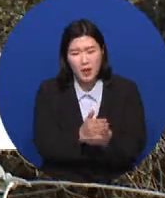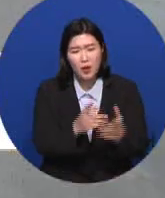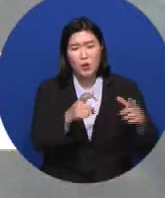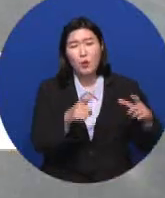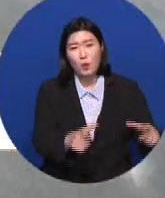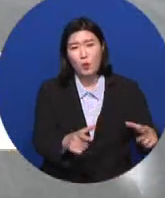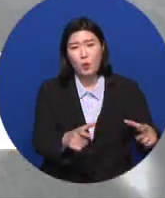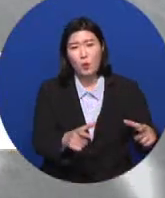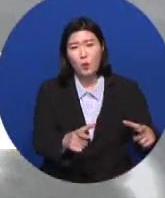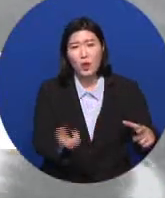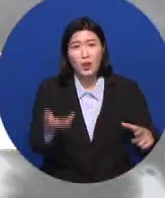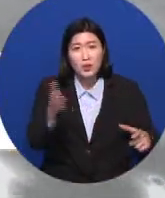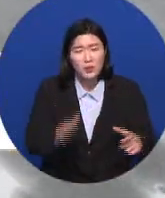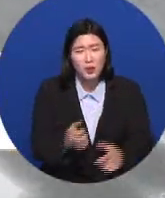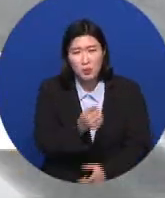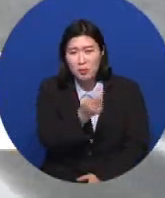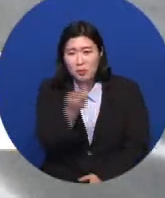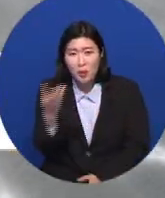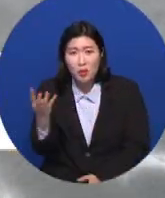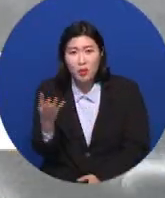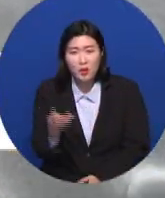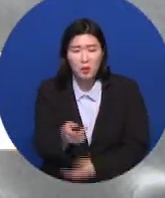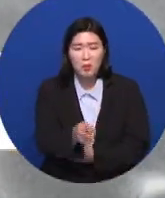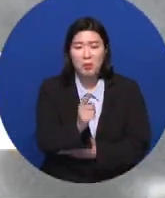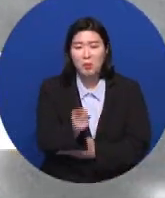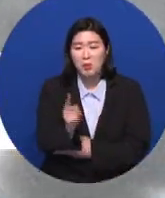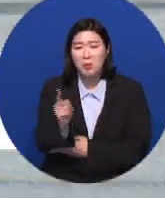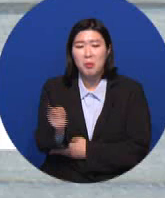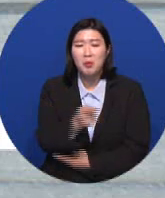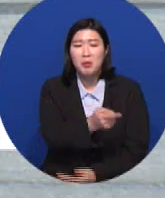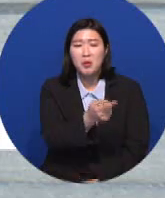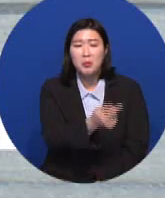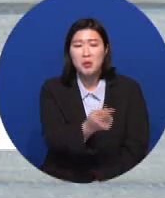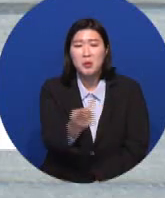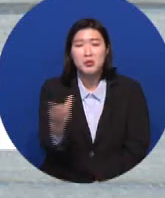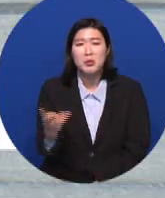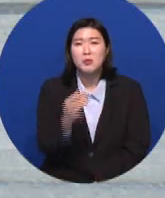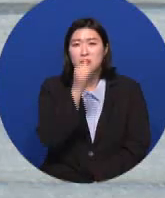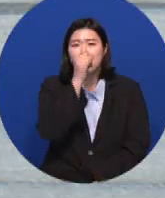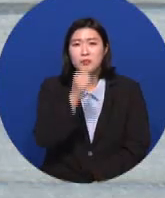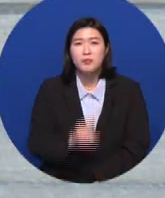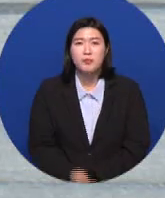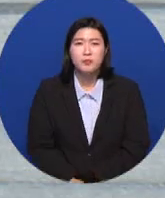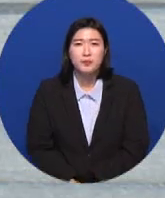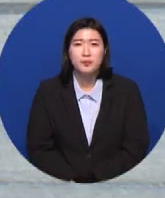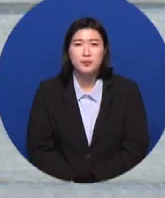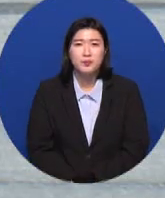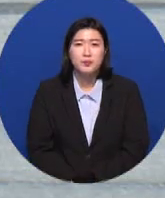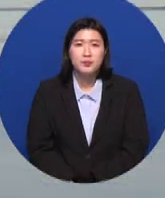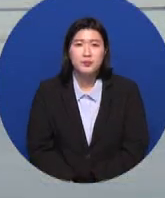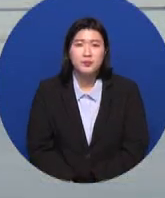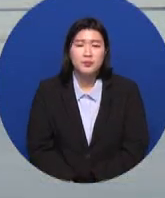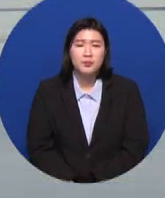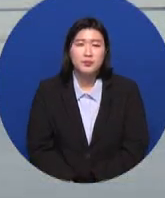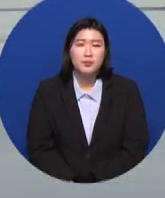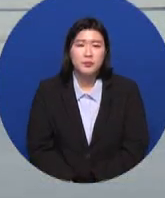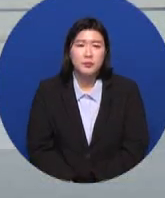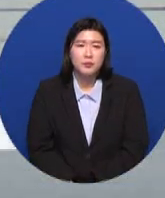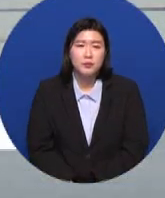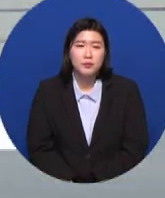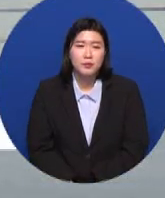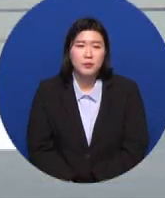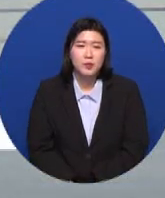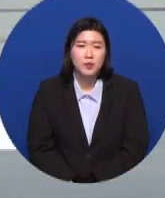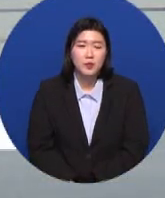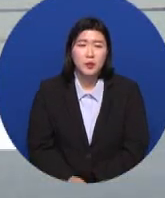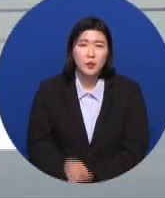이지만 여러명이 구명 조끼 하나 없이 저수지 곳곳에서 얼음낚시를 즐기고 있습니다 참사랑님